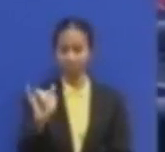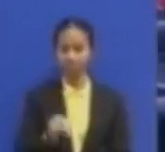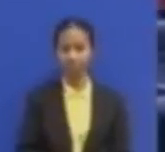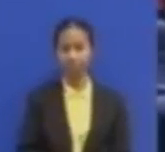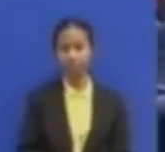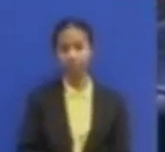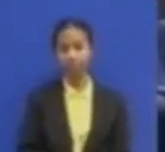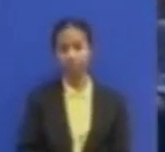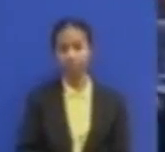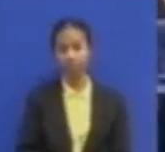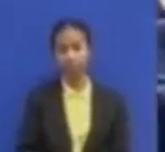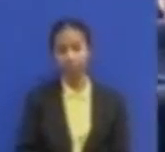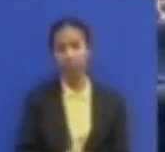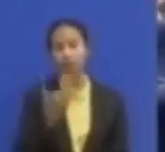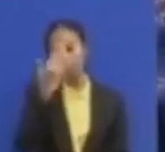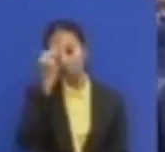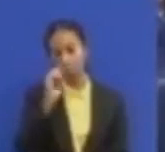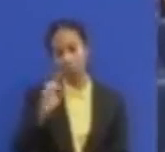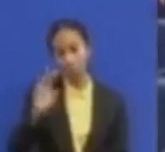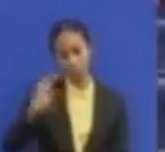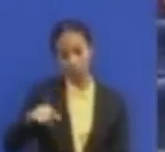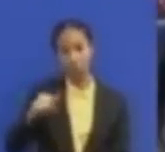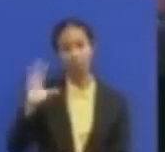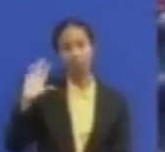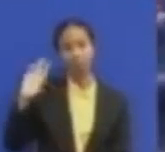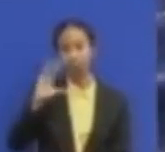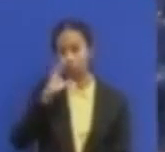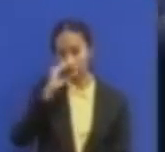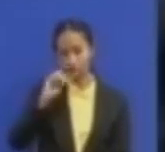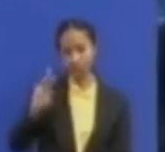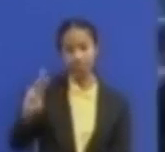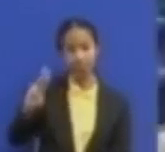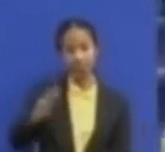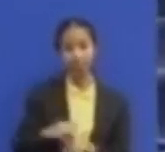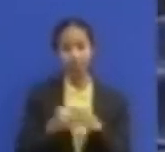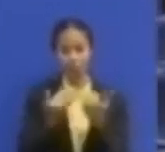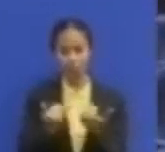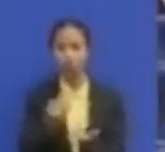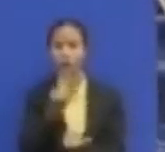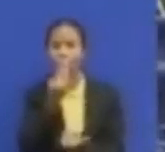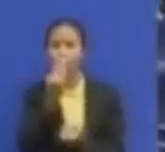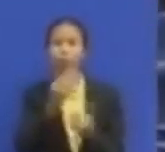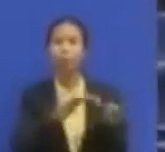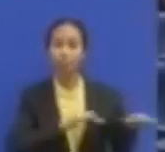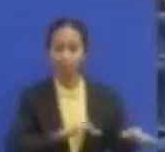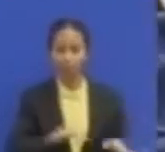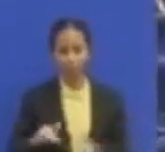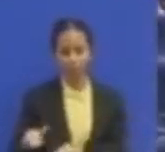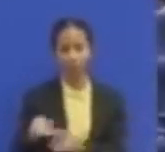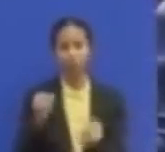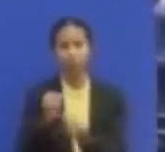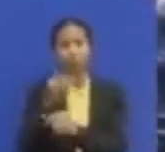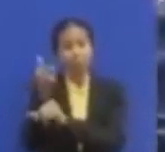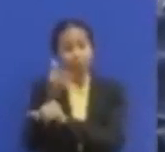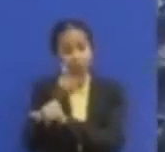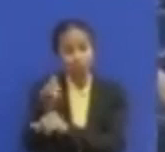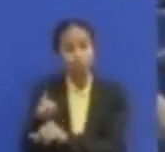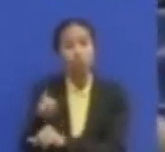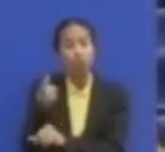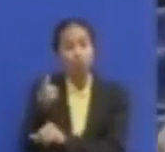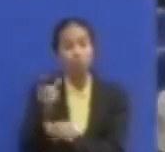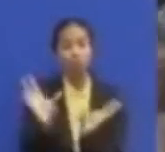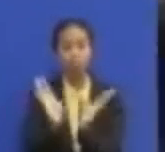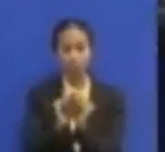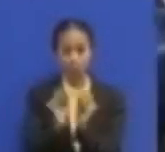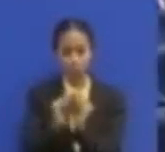แบบนั้ น ก ็ ว ่า ได้นะคะการประชุมในวันนี้คุณผู้ชมผู้ฟังก็ติดตามไปพร้อมกันได้นะคะสำหรับการถ่ายทอดสดการประชุมสภาผู้แทน